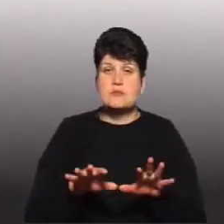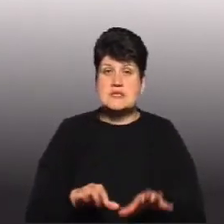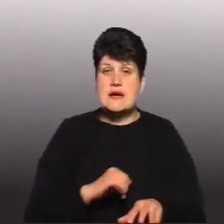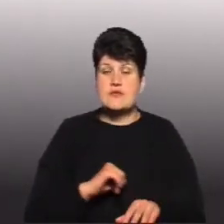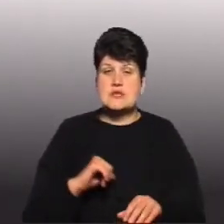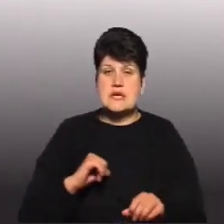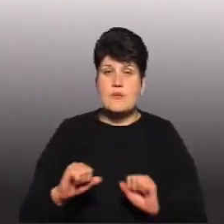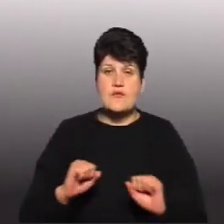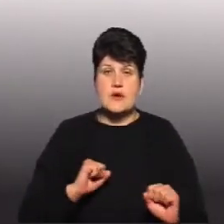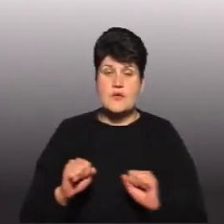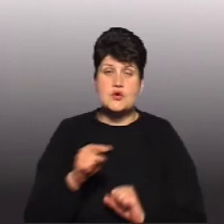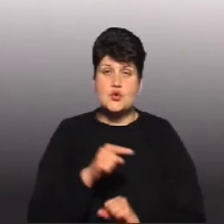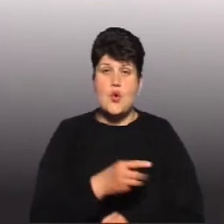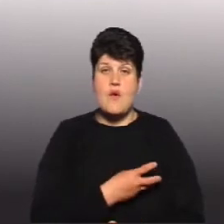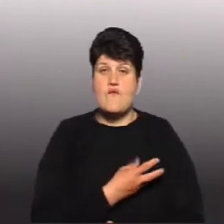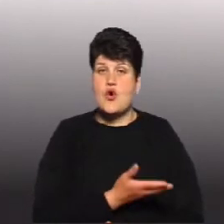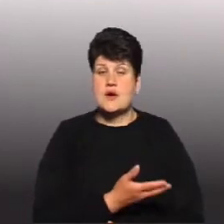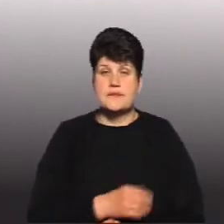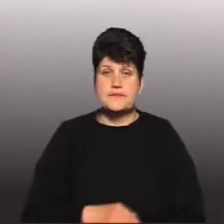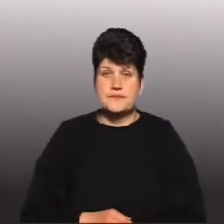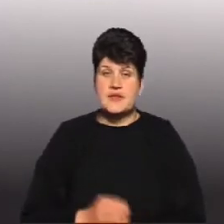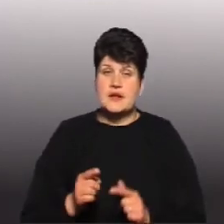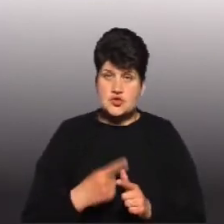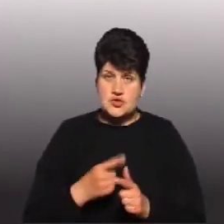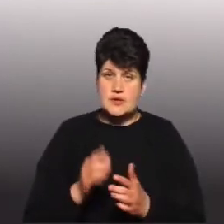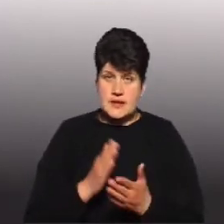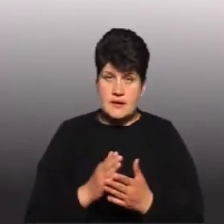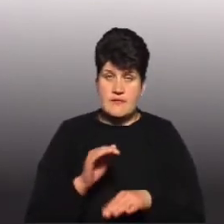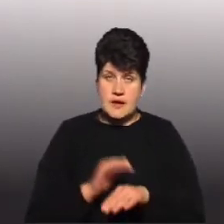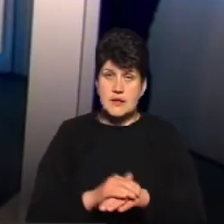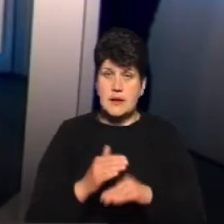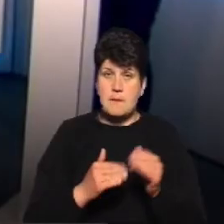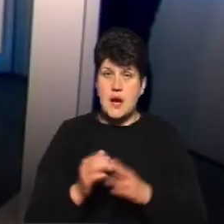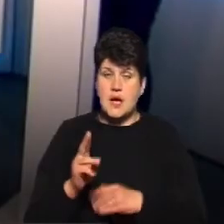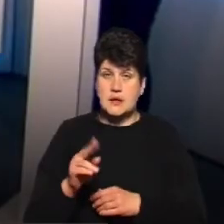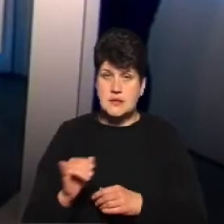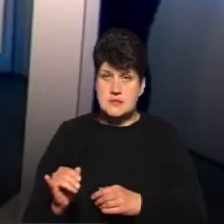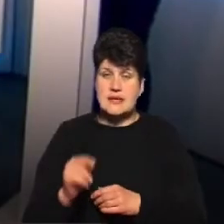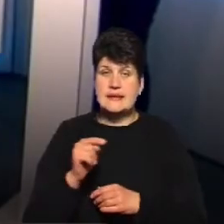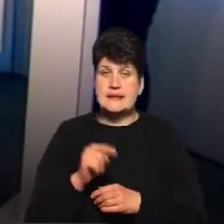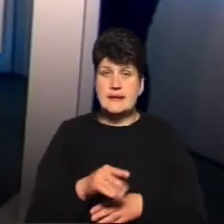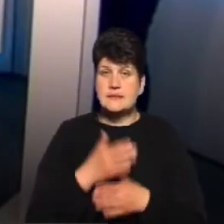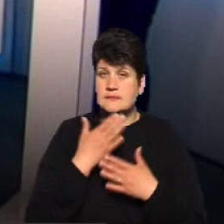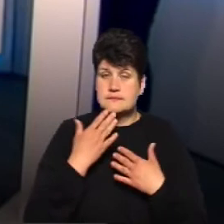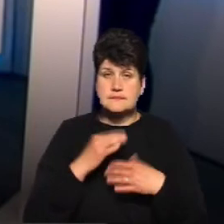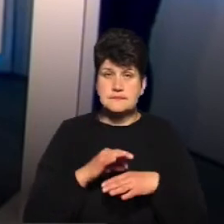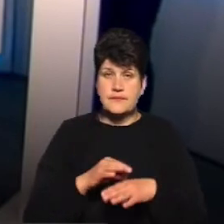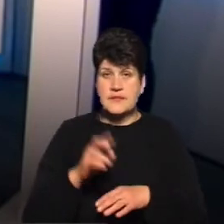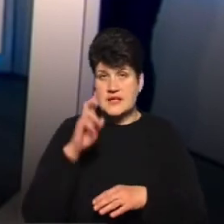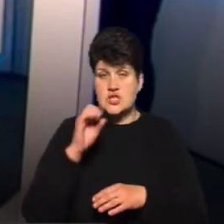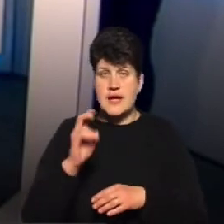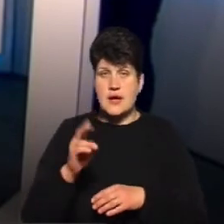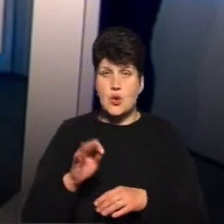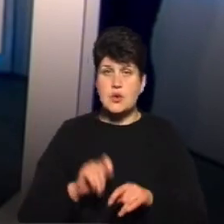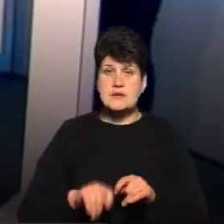волі. Чи відбувається так на практиці? Там, де не відбувається, Державна екологічна інспекція, звісно,